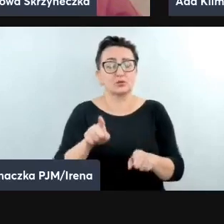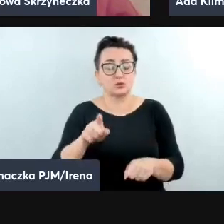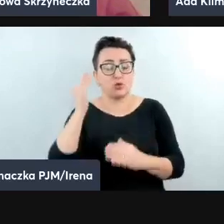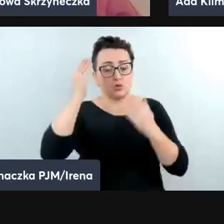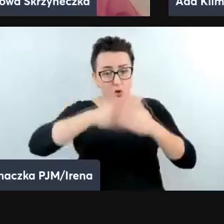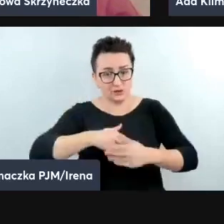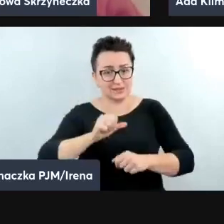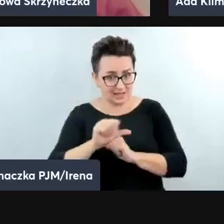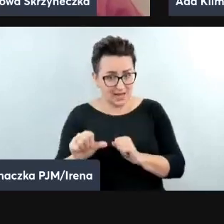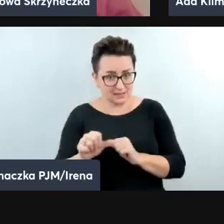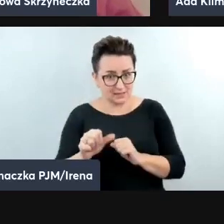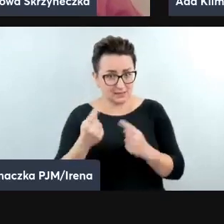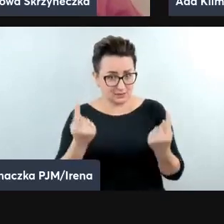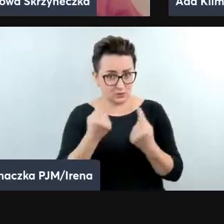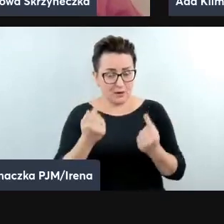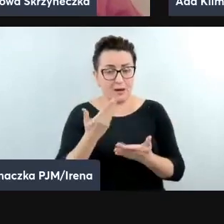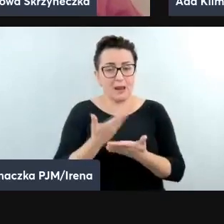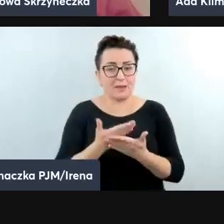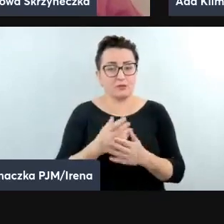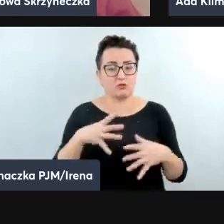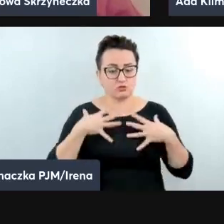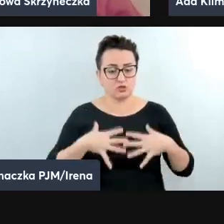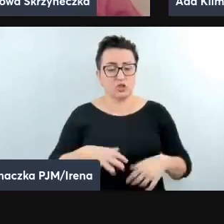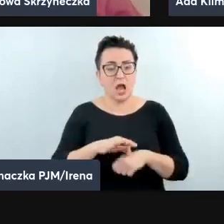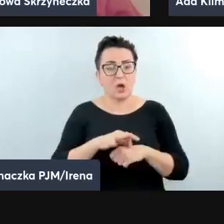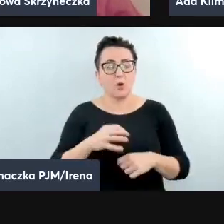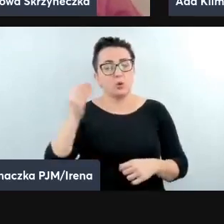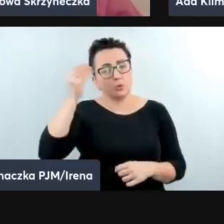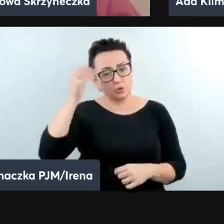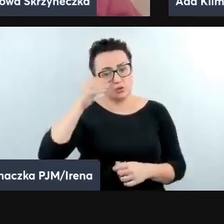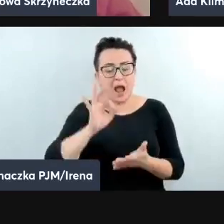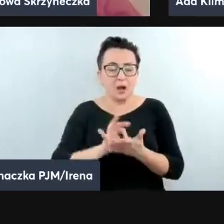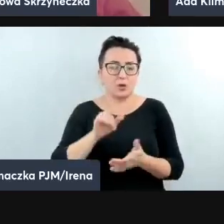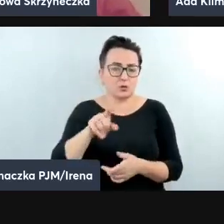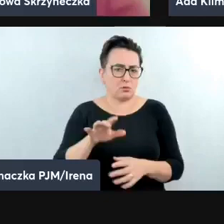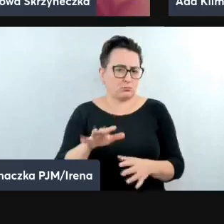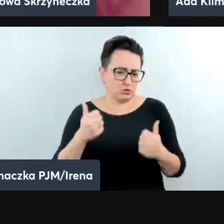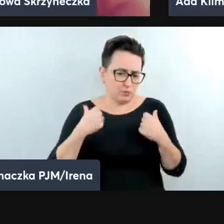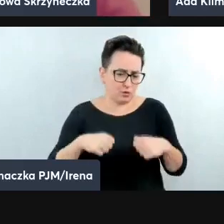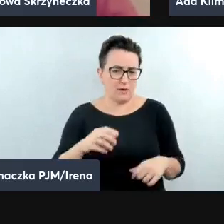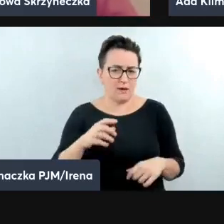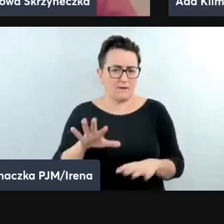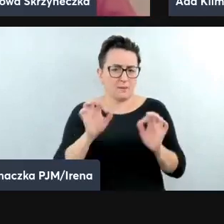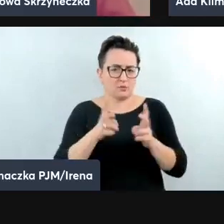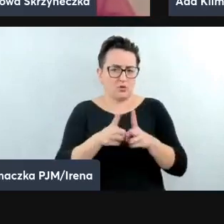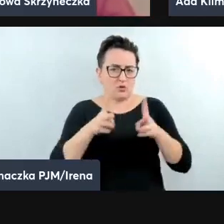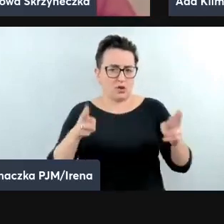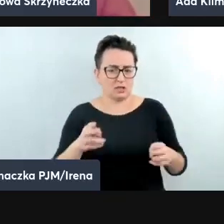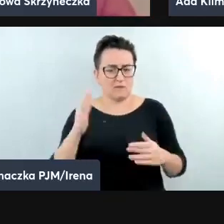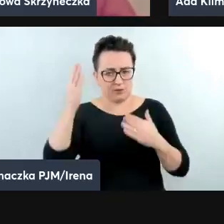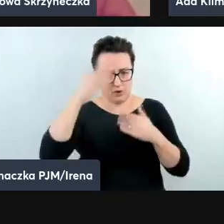i uczy się, akurat sobie wybrało, no całkiem spoko, że sobie wybrało w nocy, nie? No chyba nie wolelibyśmy, żeby to się działo w dzień, bo byłoby jeszcze